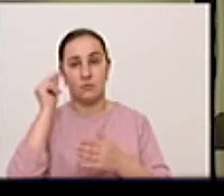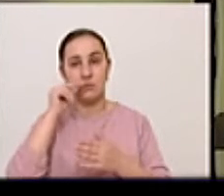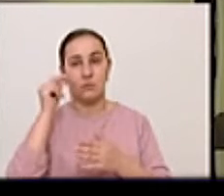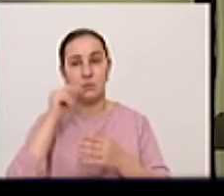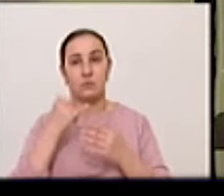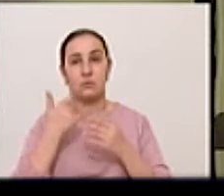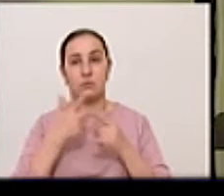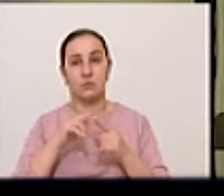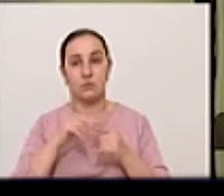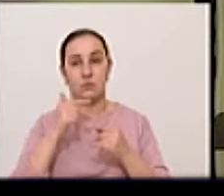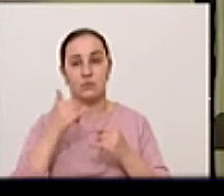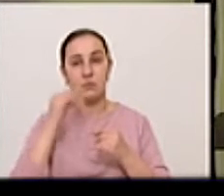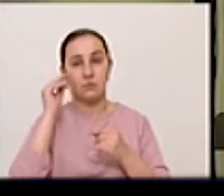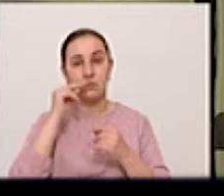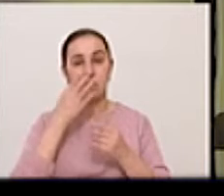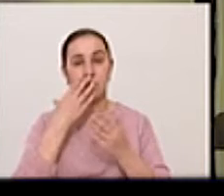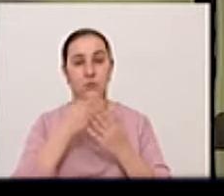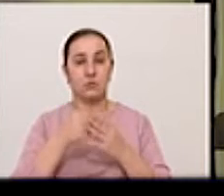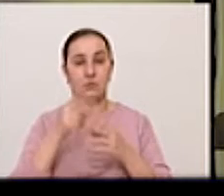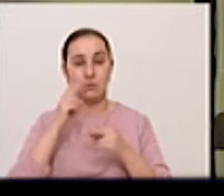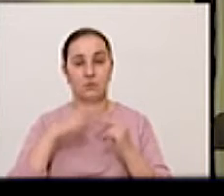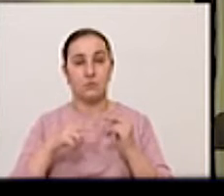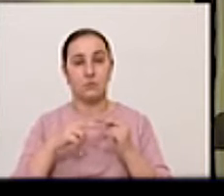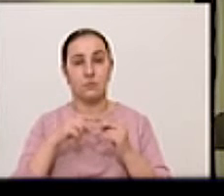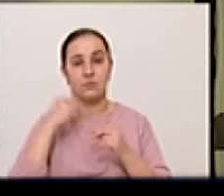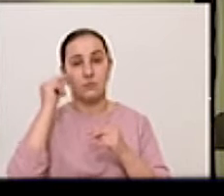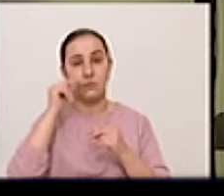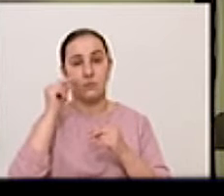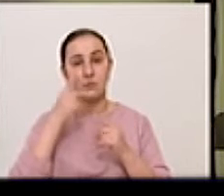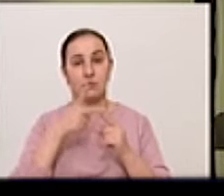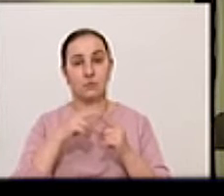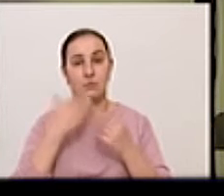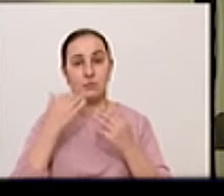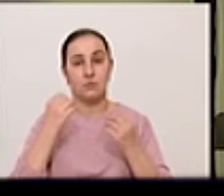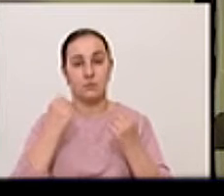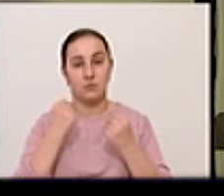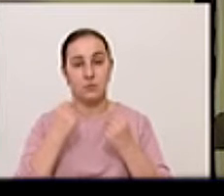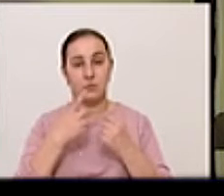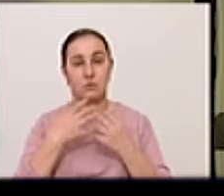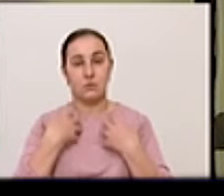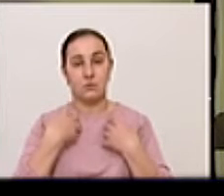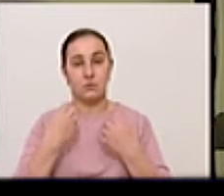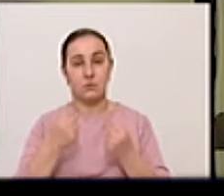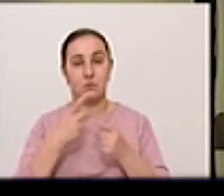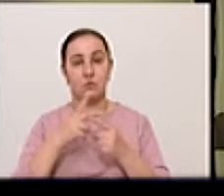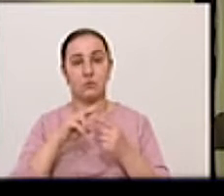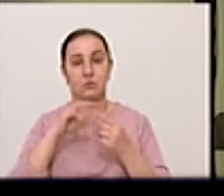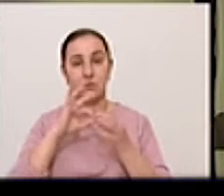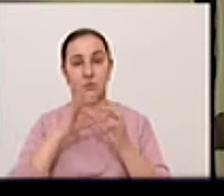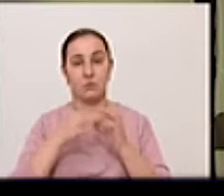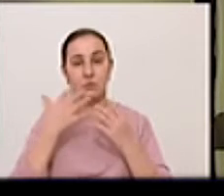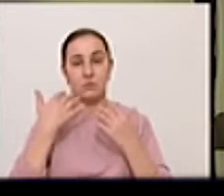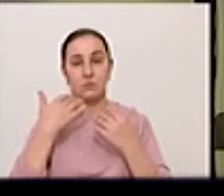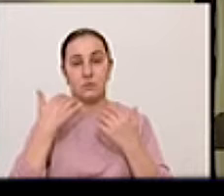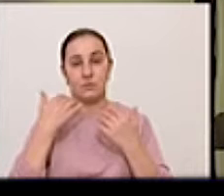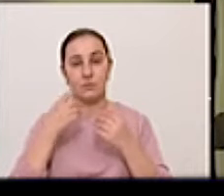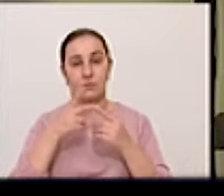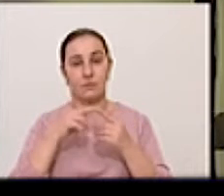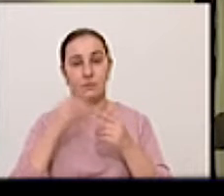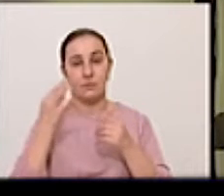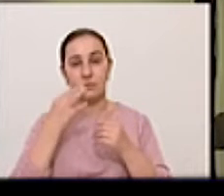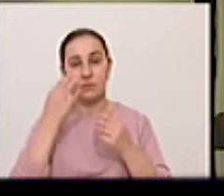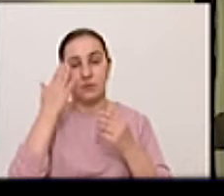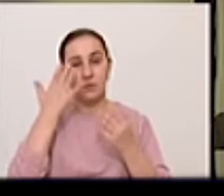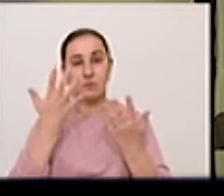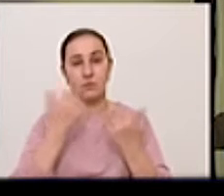o'quvchilar, mana darsimiz ham o'z yakuniga yetdi. Darsim yakunida sizga mustahkam sog'liq, to'lmas iroda tilayman. Hech qachon